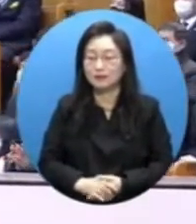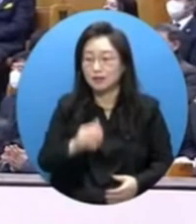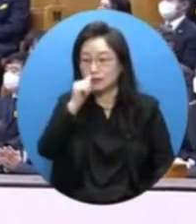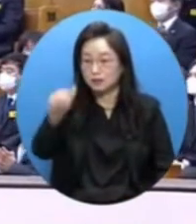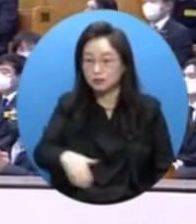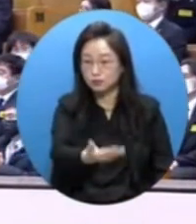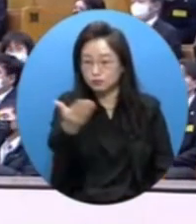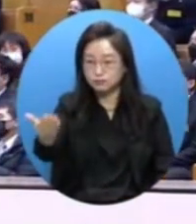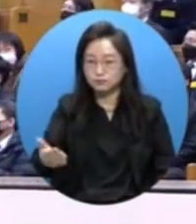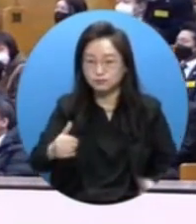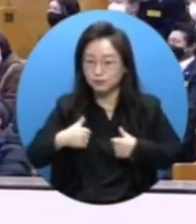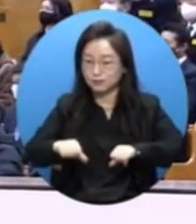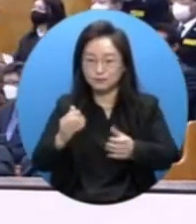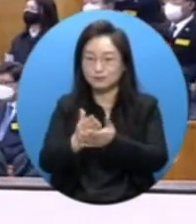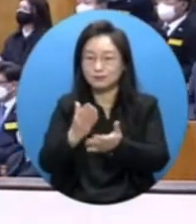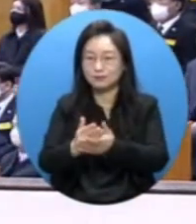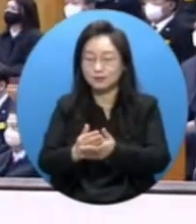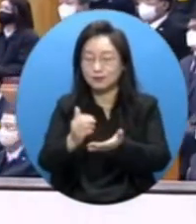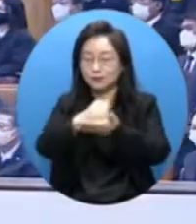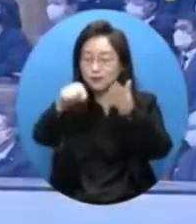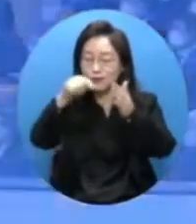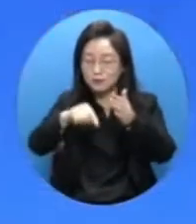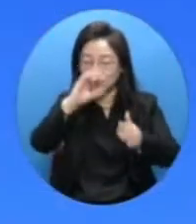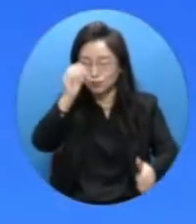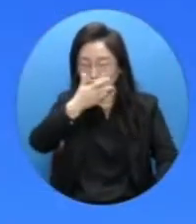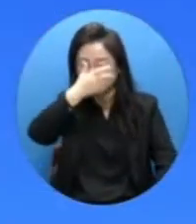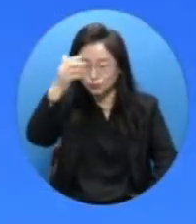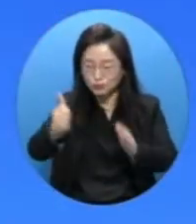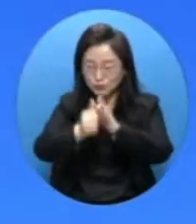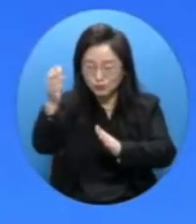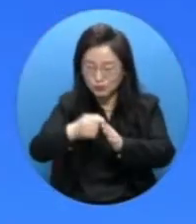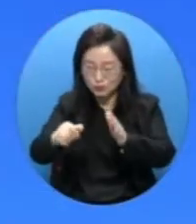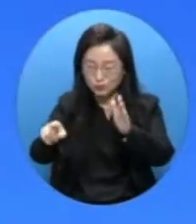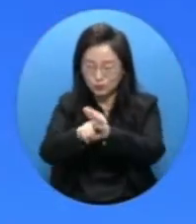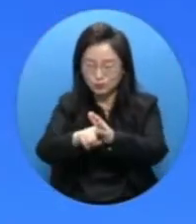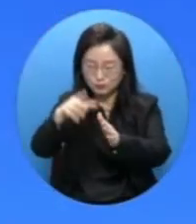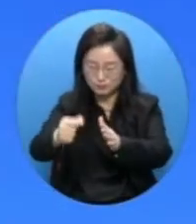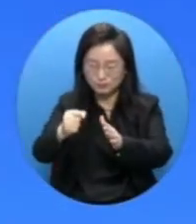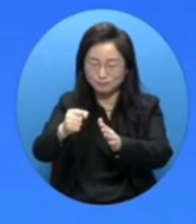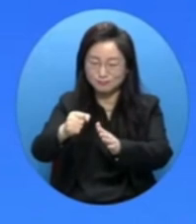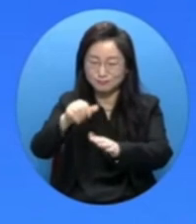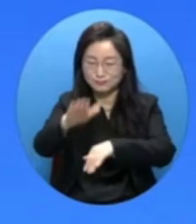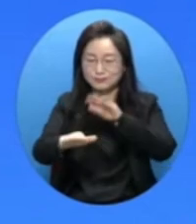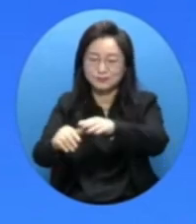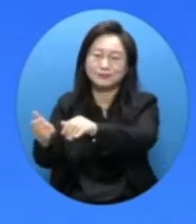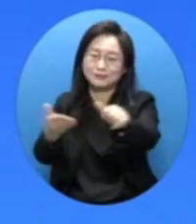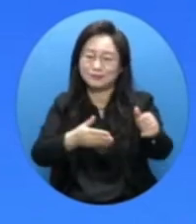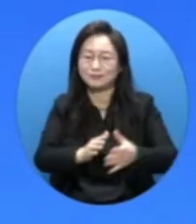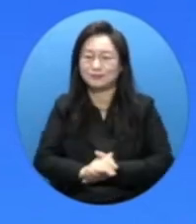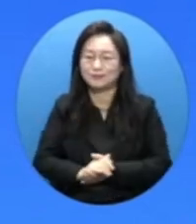절대로 포기하지 마시기 바랍니다 주님한테 걸어가는 꿈과 희망을 꿈꾸지 않고 믿음으로 전제하시기 바랍니다